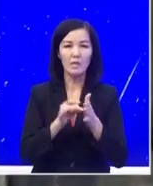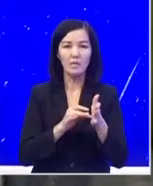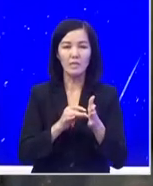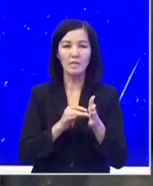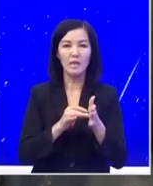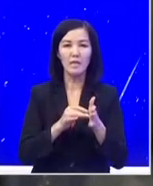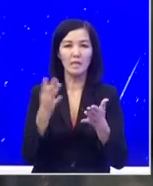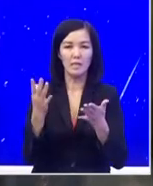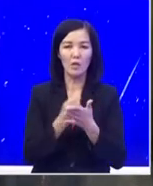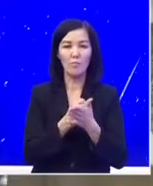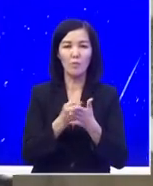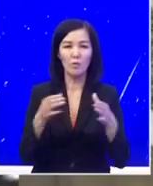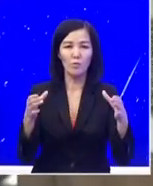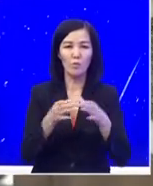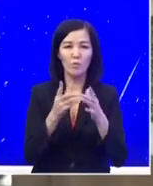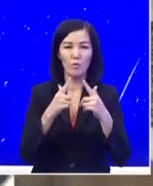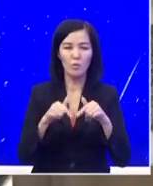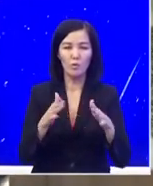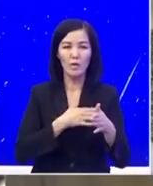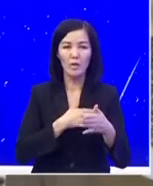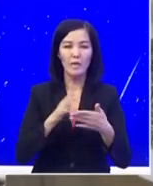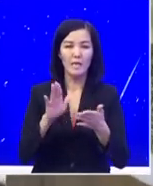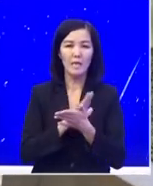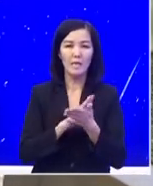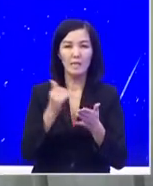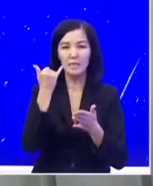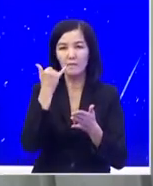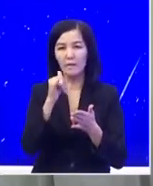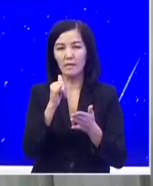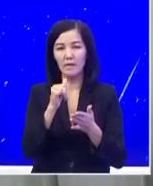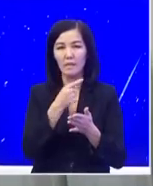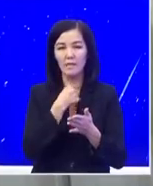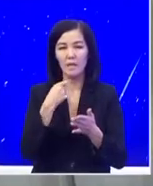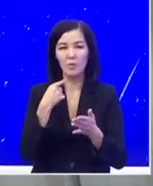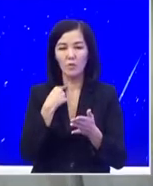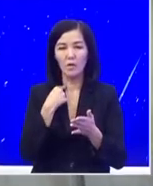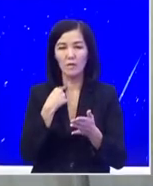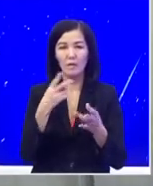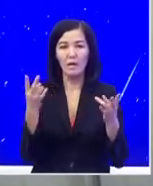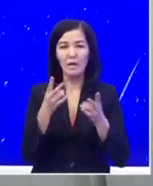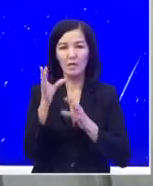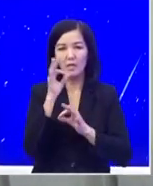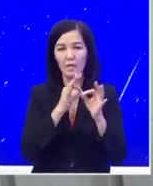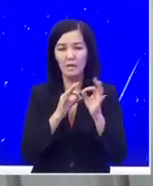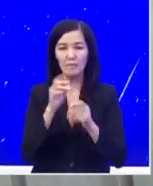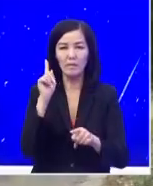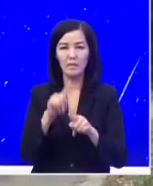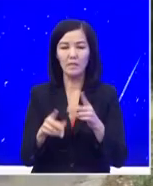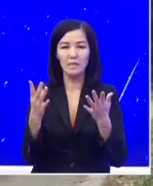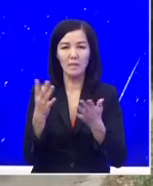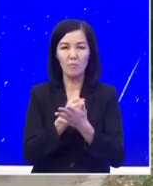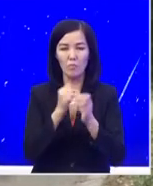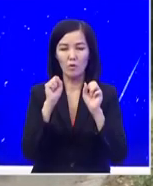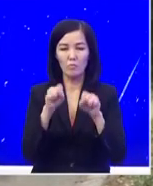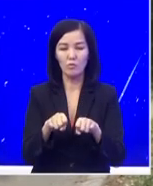тобын құрды. Ол еріктілерден құралған. Жедел желіге хабарласу арқылы талдықорғандықтар қажетті дәрілерін аз уақытта іздеп